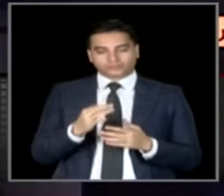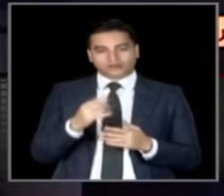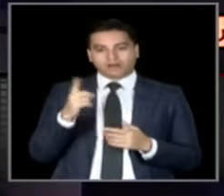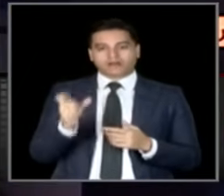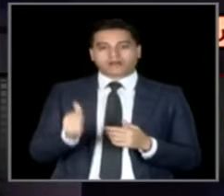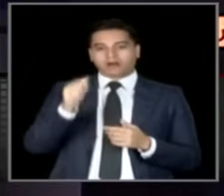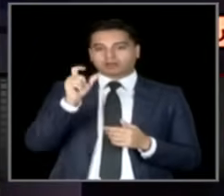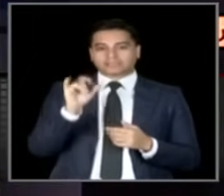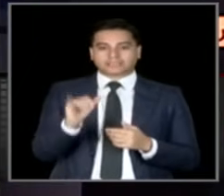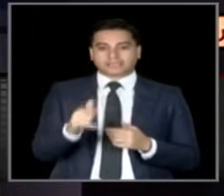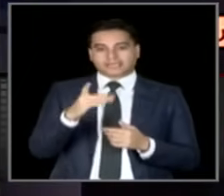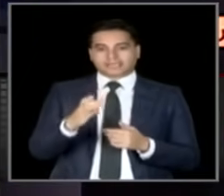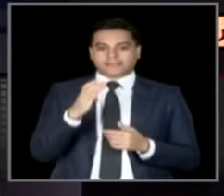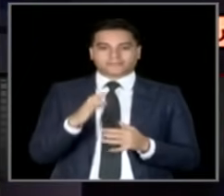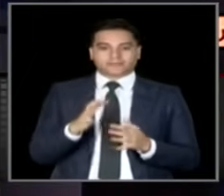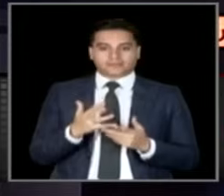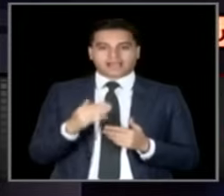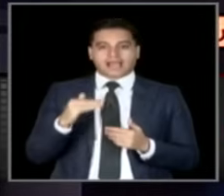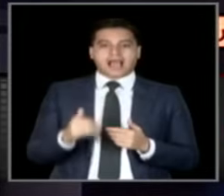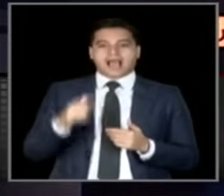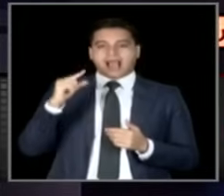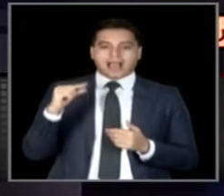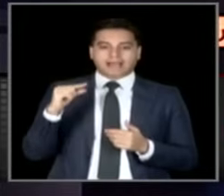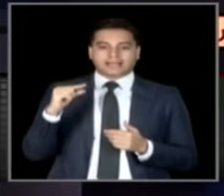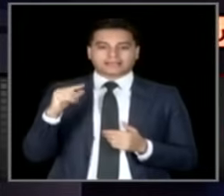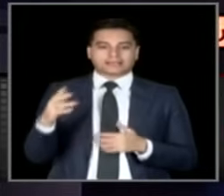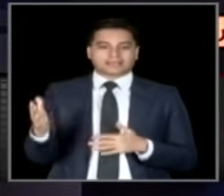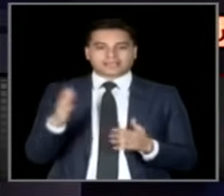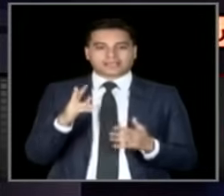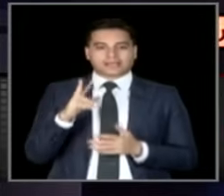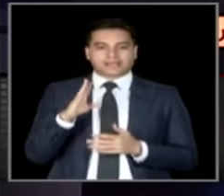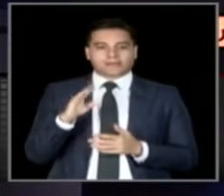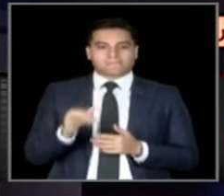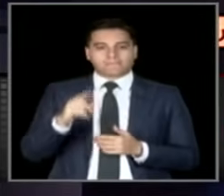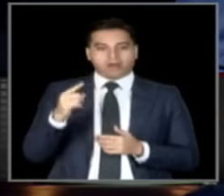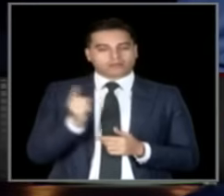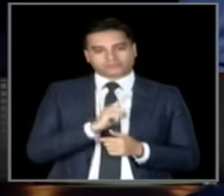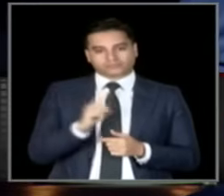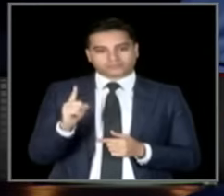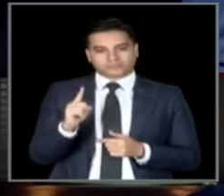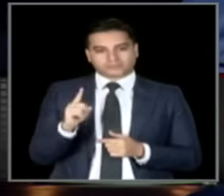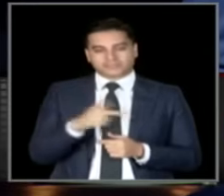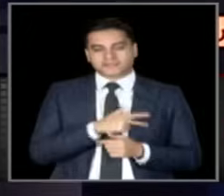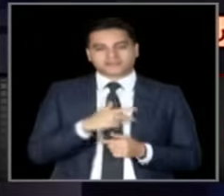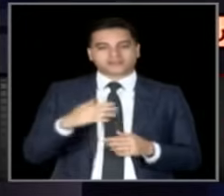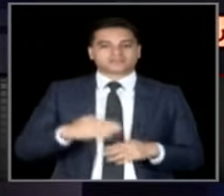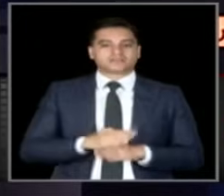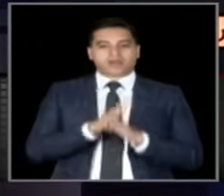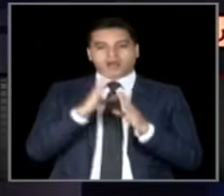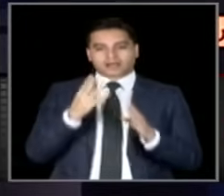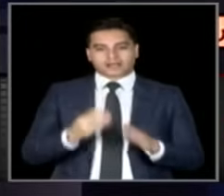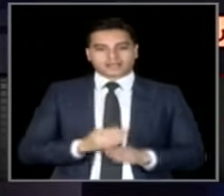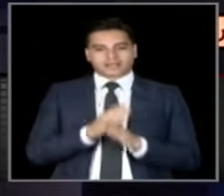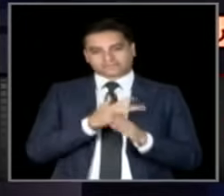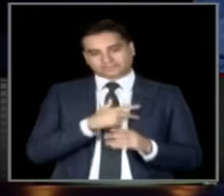إجابتك. خالد القمار. خالد القمار كان في الفترة دي متميز وكده. يعني سهر الليالي. هشام